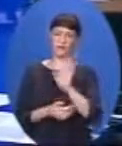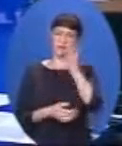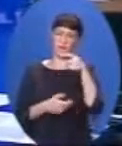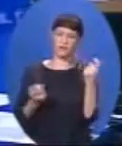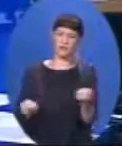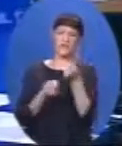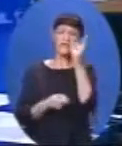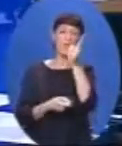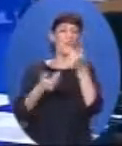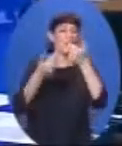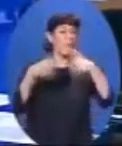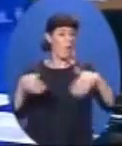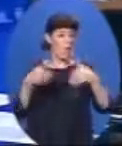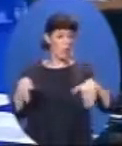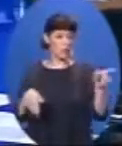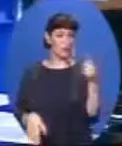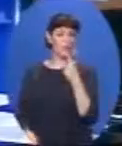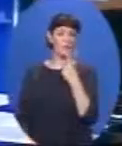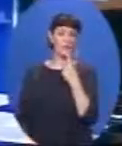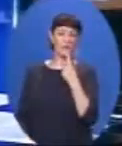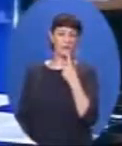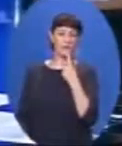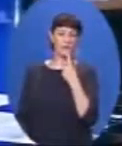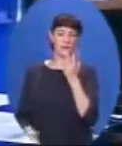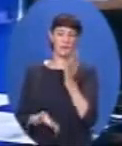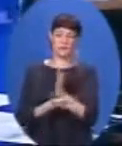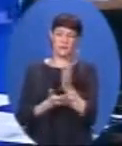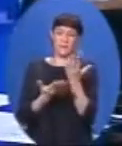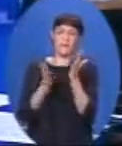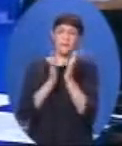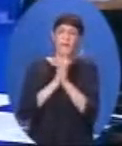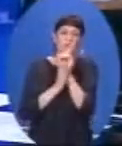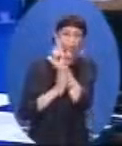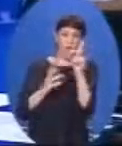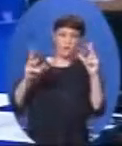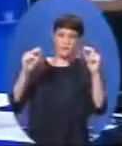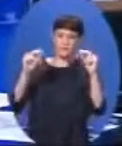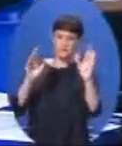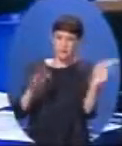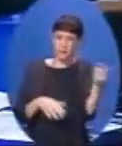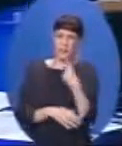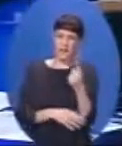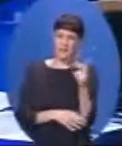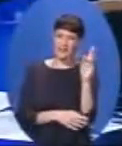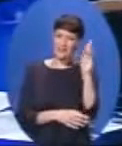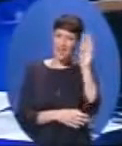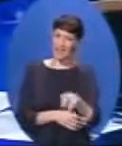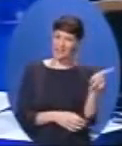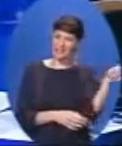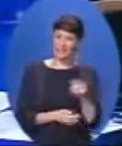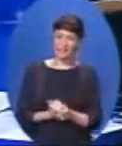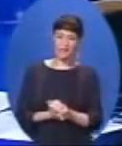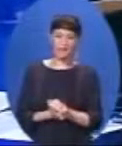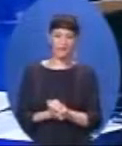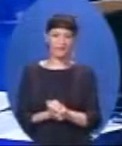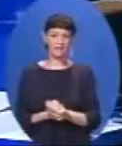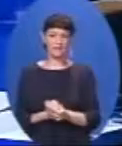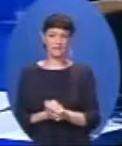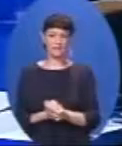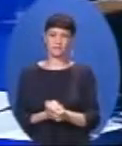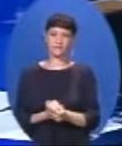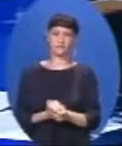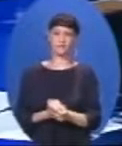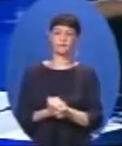לך, אז איפה? אז אמרתי לך, קוזו קמוטו, קוזו קמוטו יכול למכור פעולים ליפן? אמרת, כן או